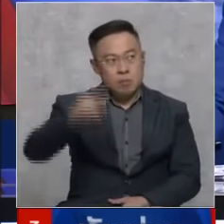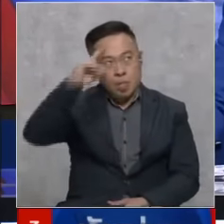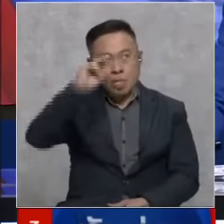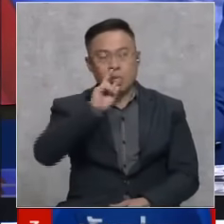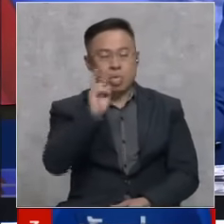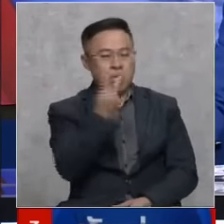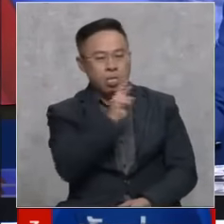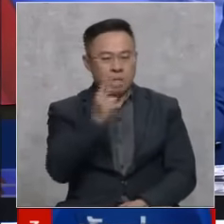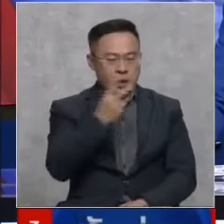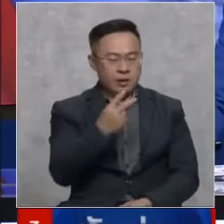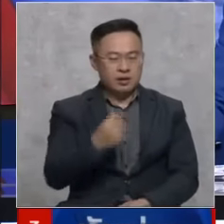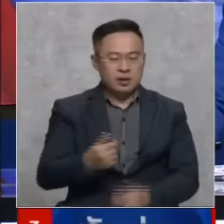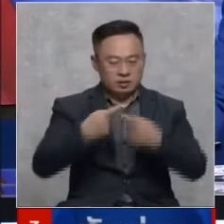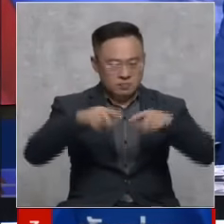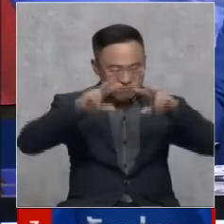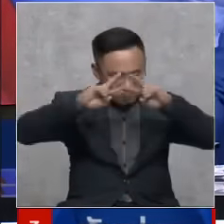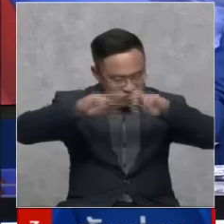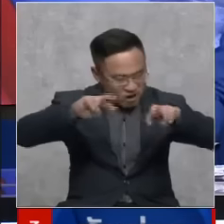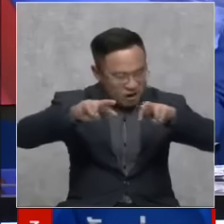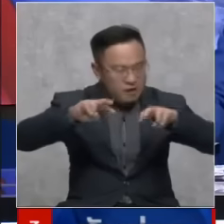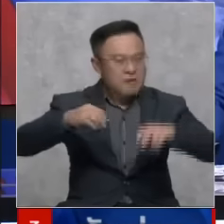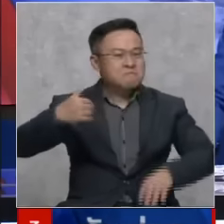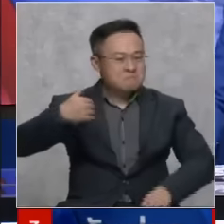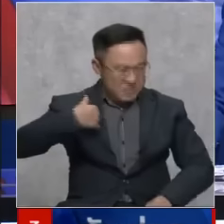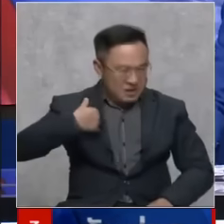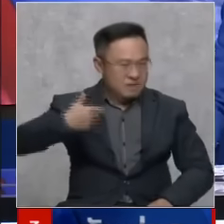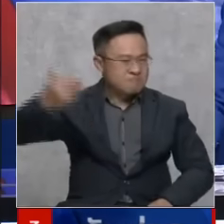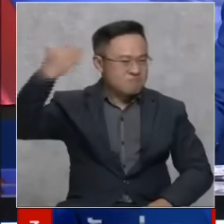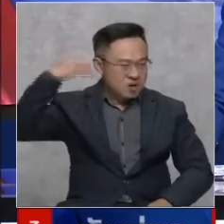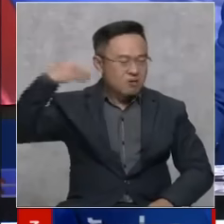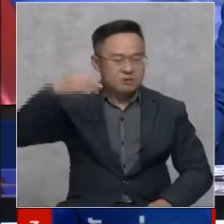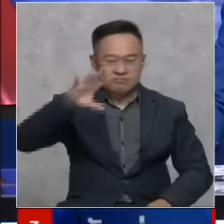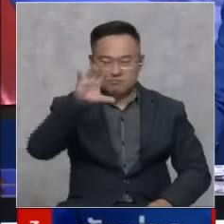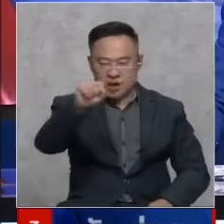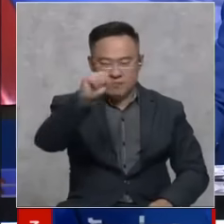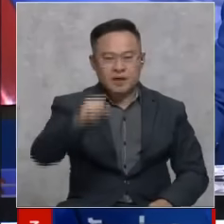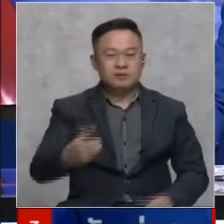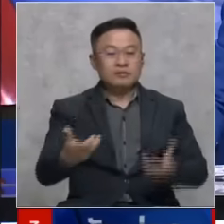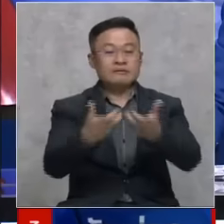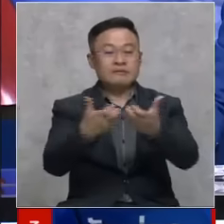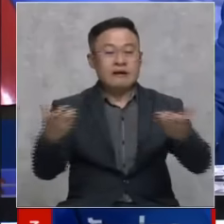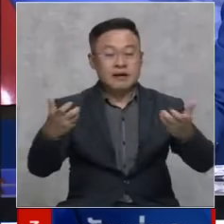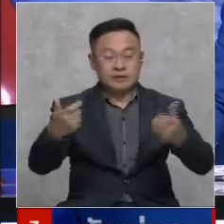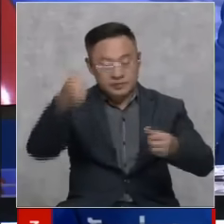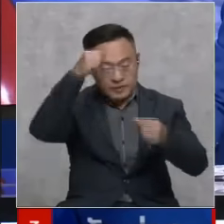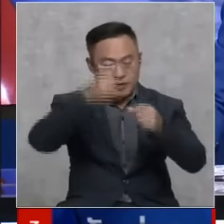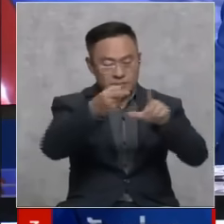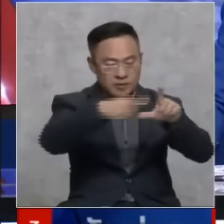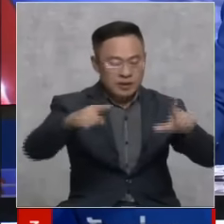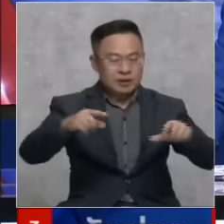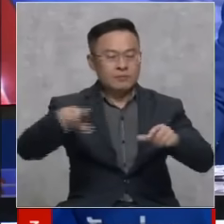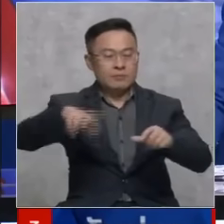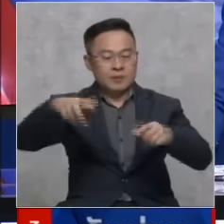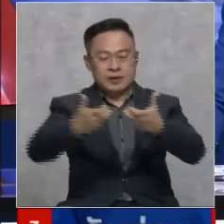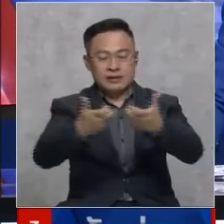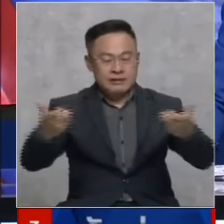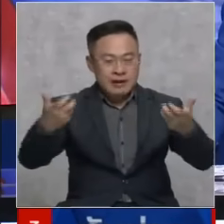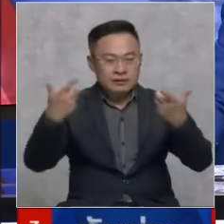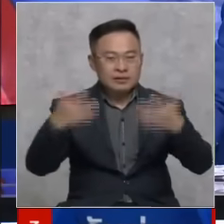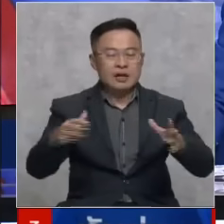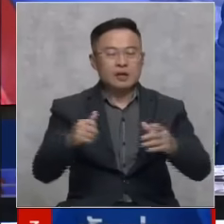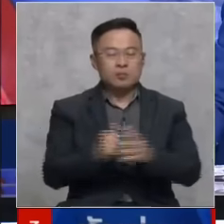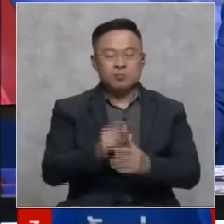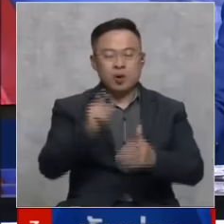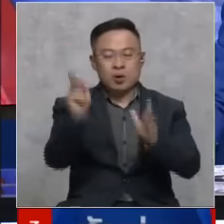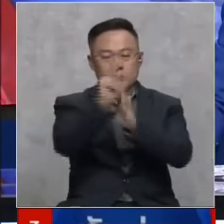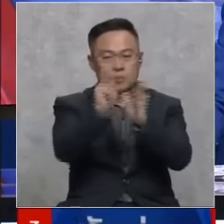าชาวเน็ตก็เลยไปขุดไงว่าเคยพูดก่อนหน้านี้ไงตอนแยกตัวกับก้าวไกลอ่ะบอกว่าแก้เสร็จแล้วก็จะยุบสภาคืนอำนาจให้กับพี่น้อง